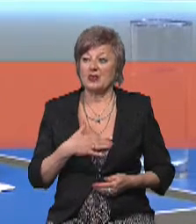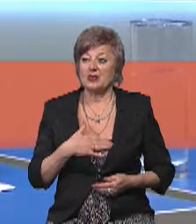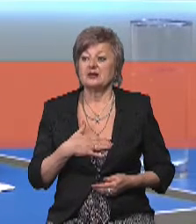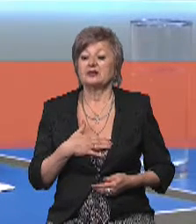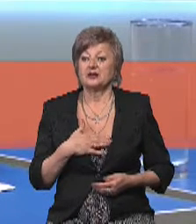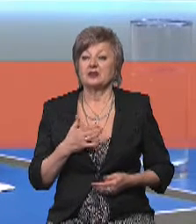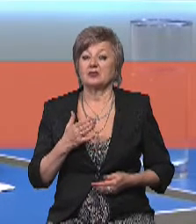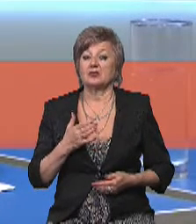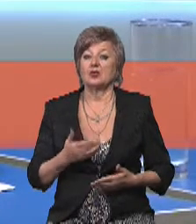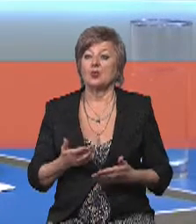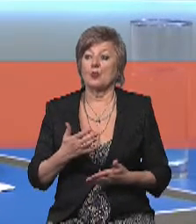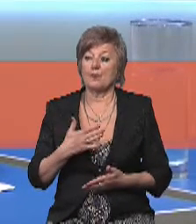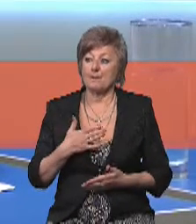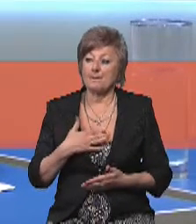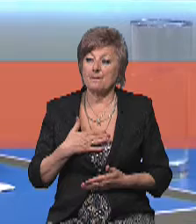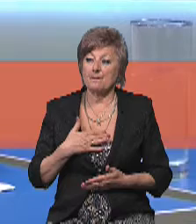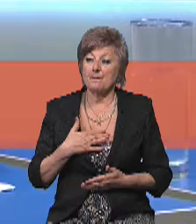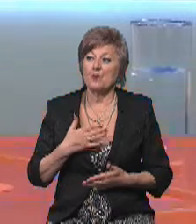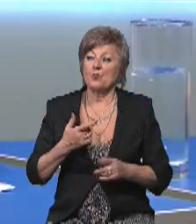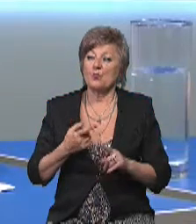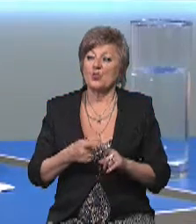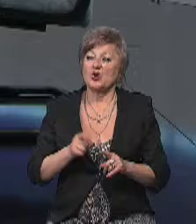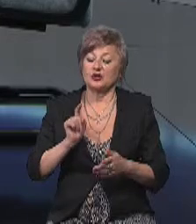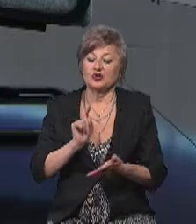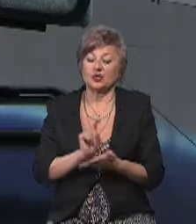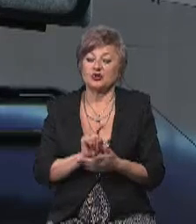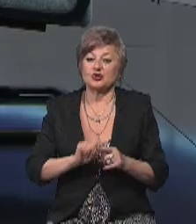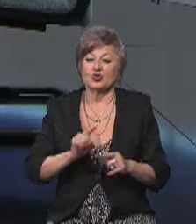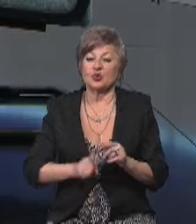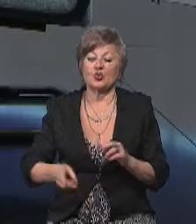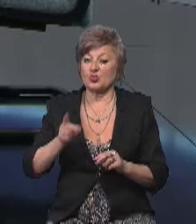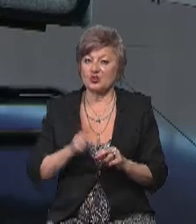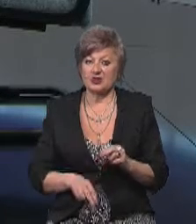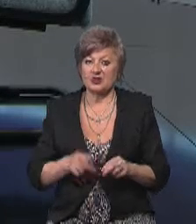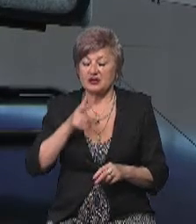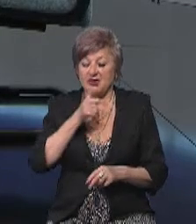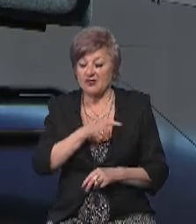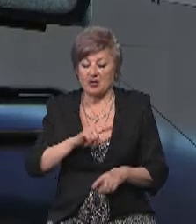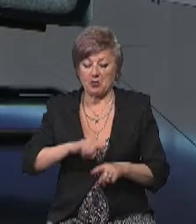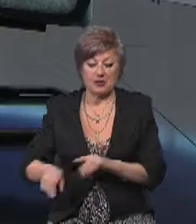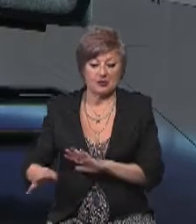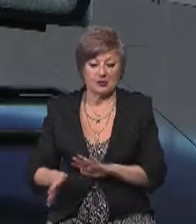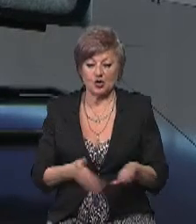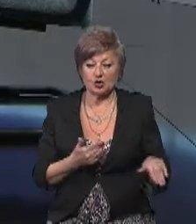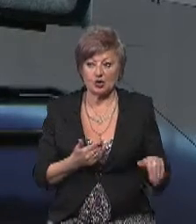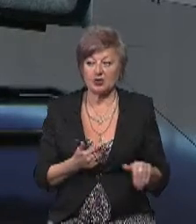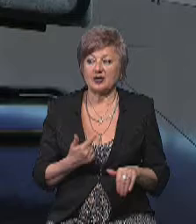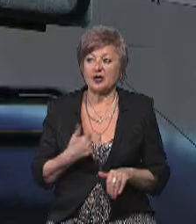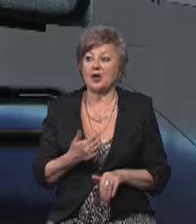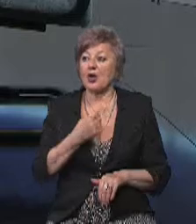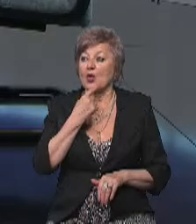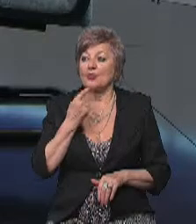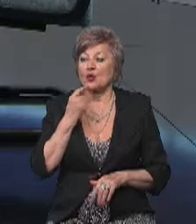викликах зараз ставимо 3 крапки, тому що маємо завершувати. Дуже швидко минув наш ефірний час, бо я ще хотіла